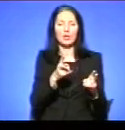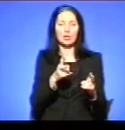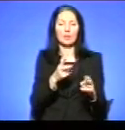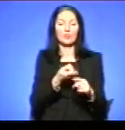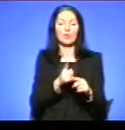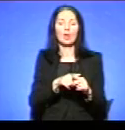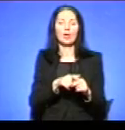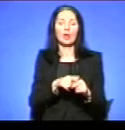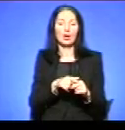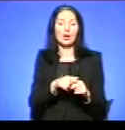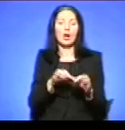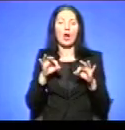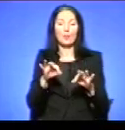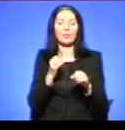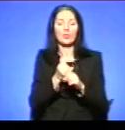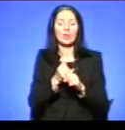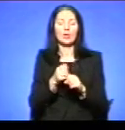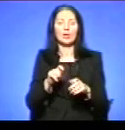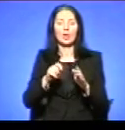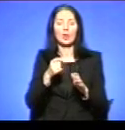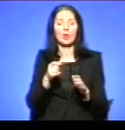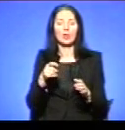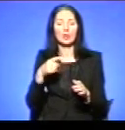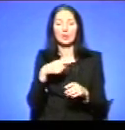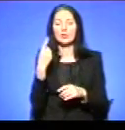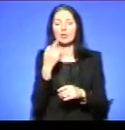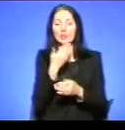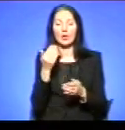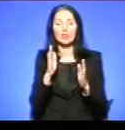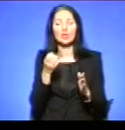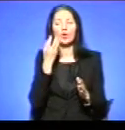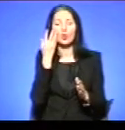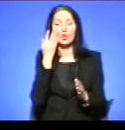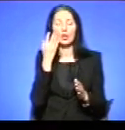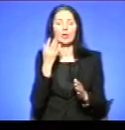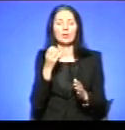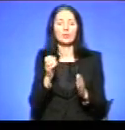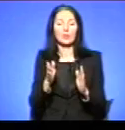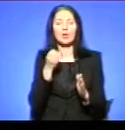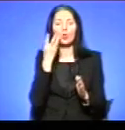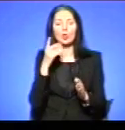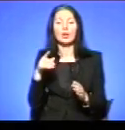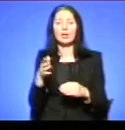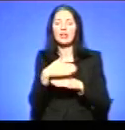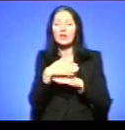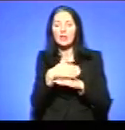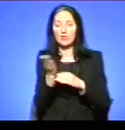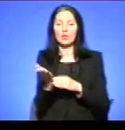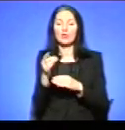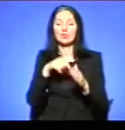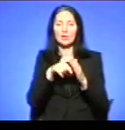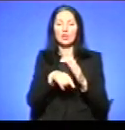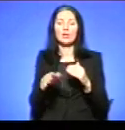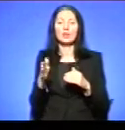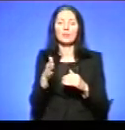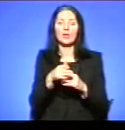не видає ніяких звукових сигналів. Тільки коли відкриваються двері зсередини при закритій машині, тоді вона може